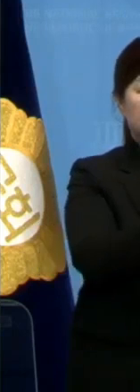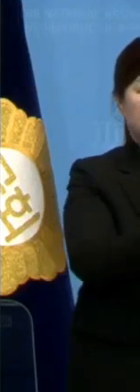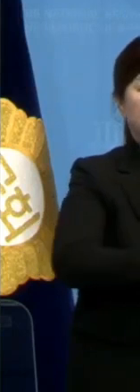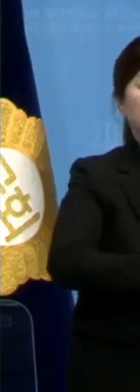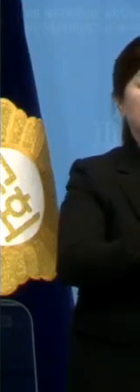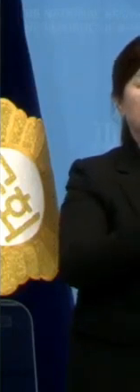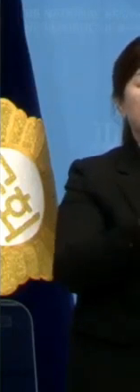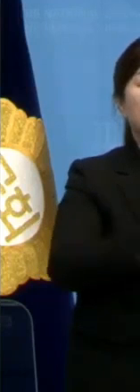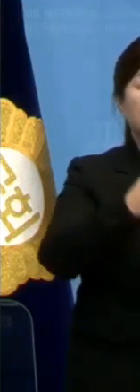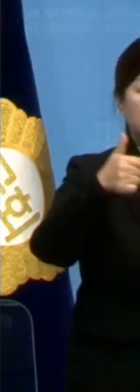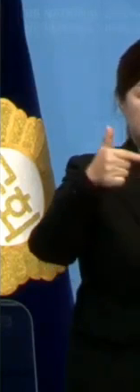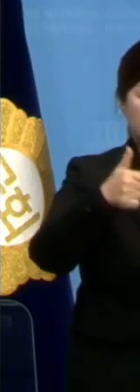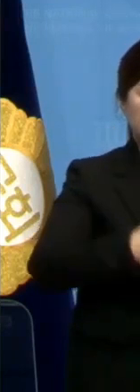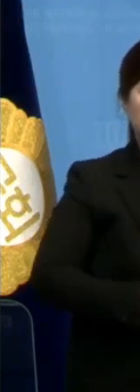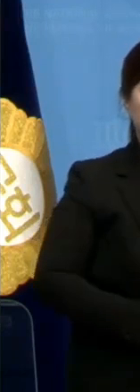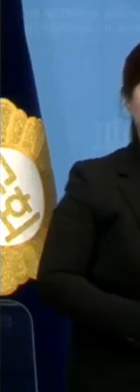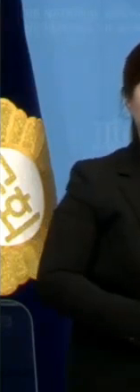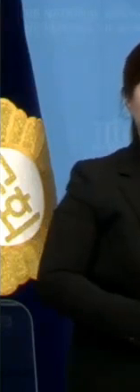확대하겠습니다.